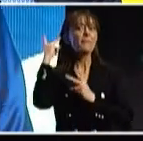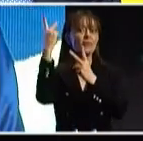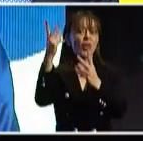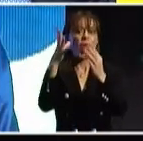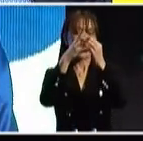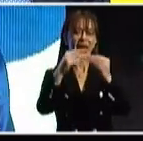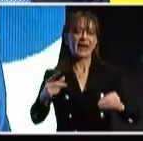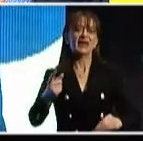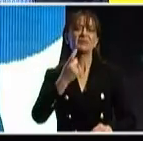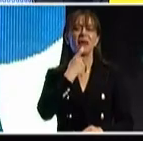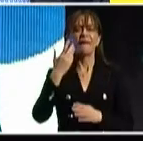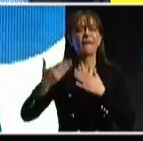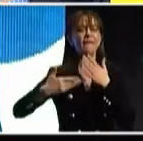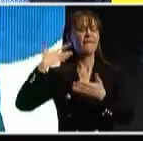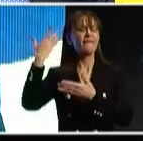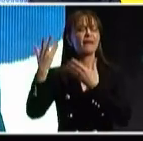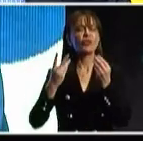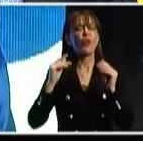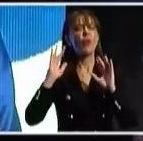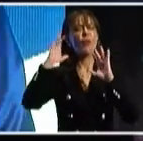yıllarından böyle örnekleri,